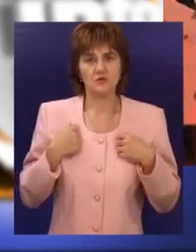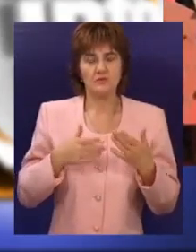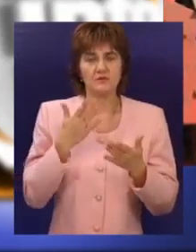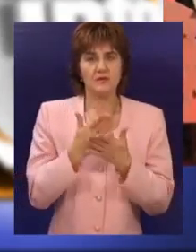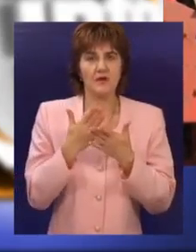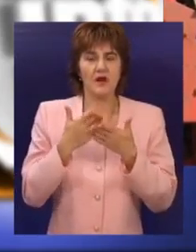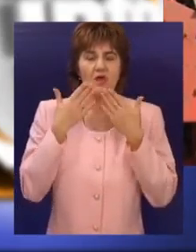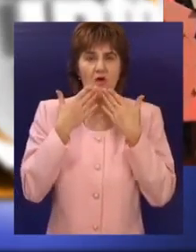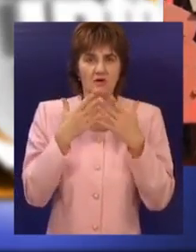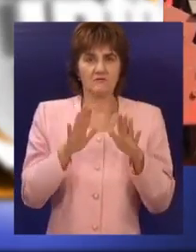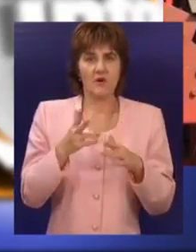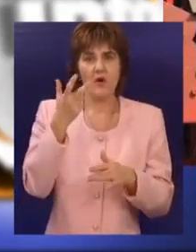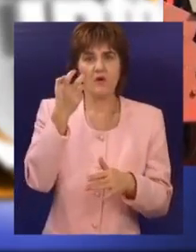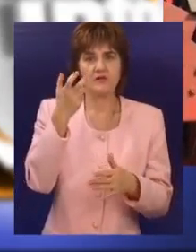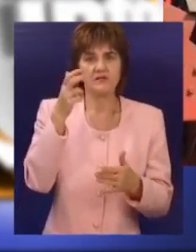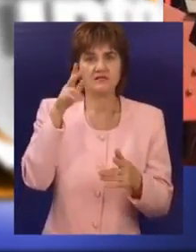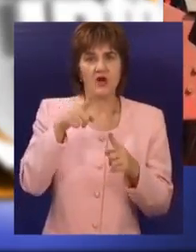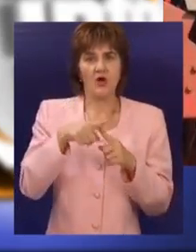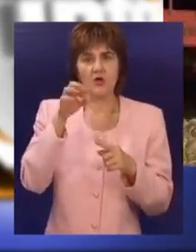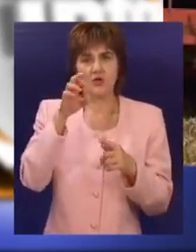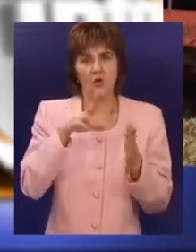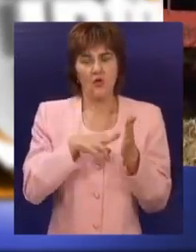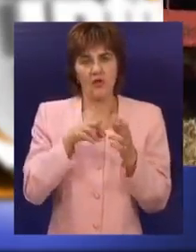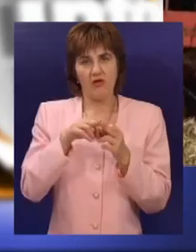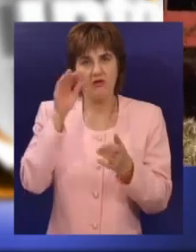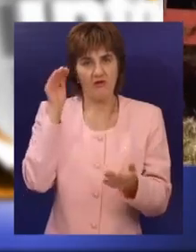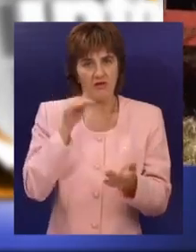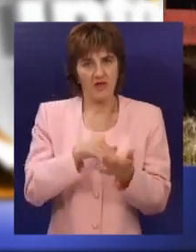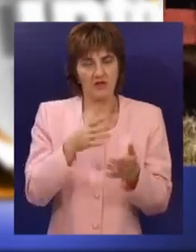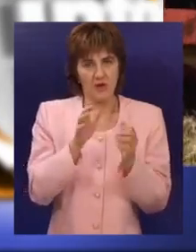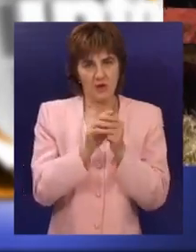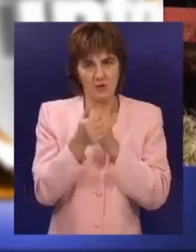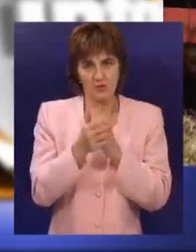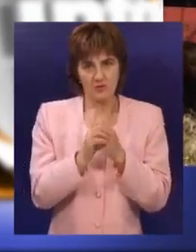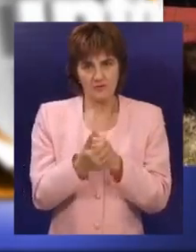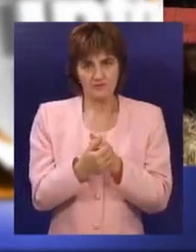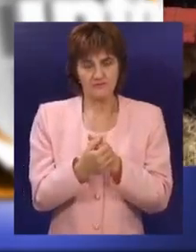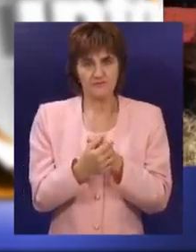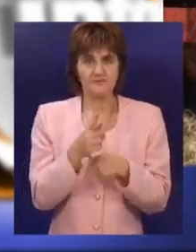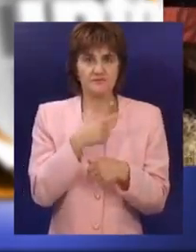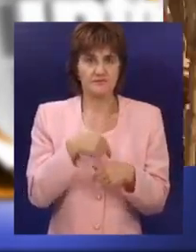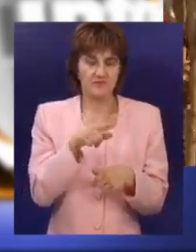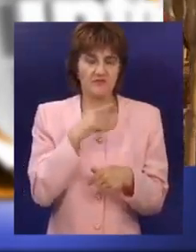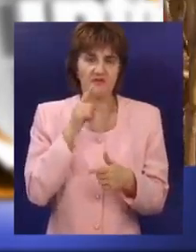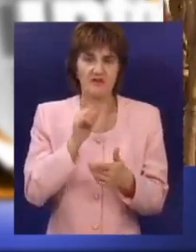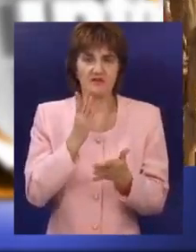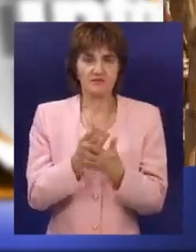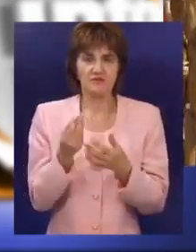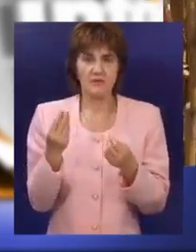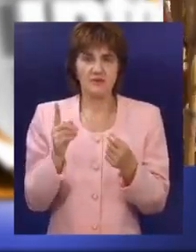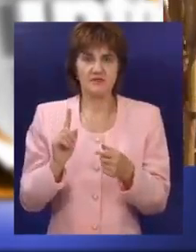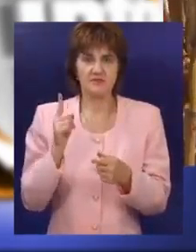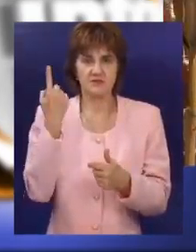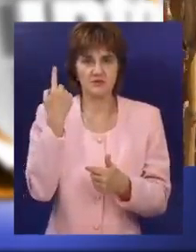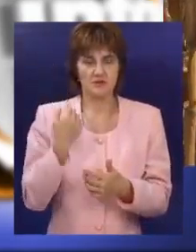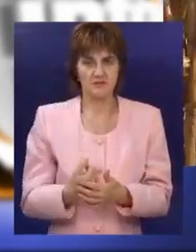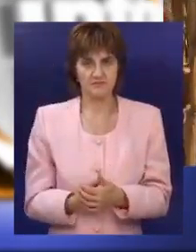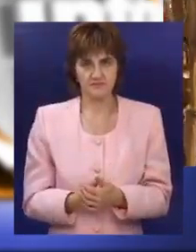njiva skinuto preko 300.000 tona kukuruza. U Udruženju poljoprivrednika smatraju da ova mera neće dati značajnije